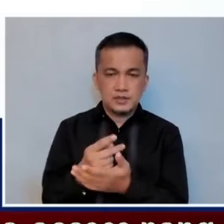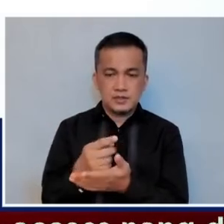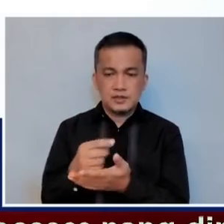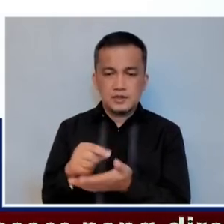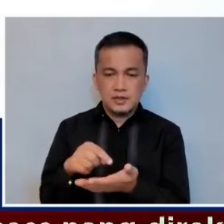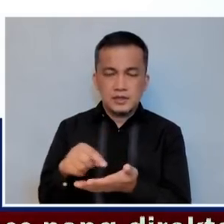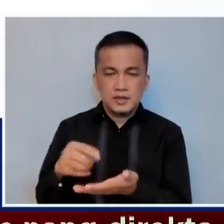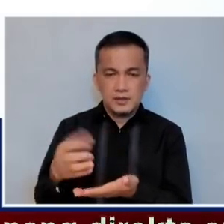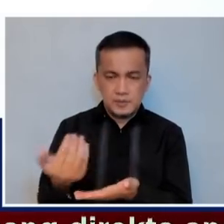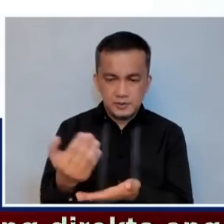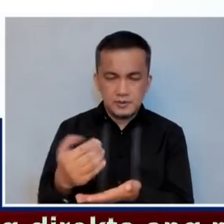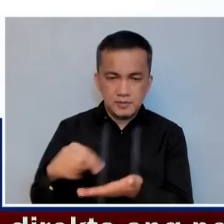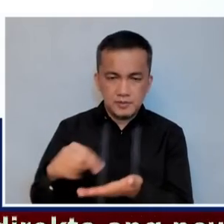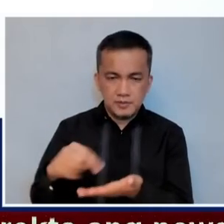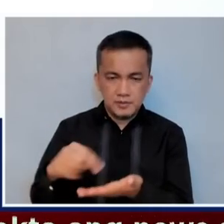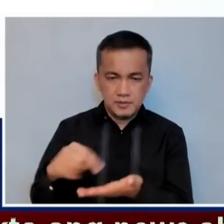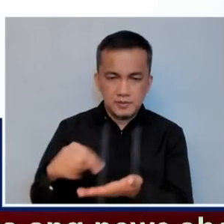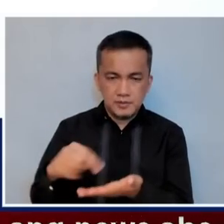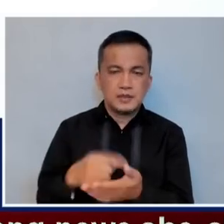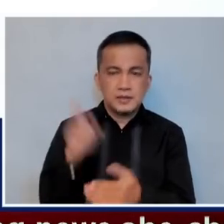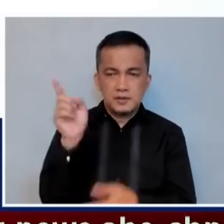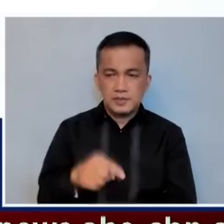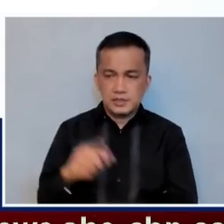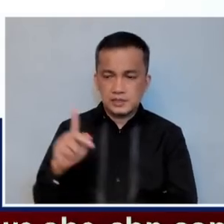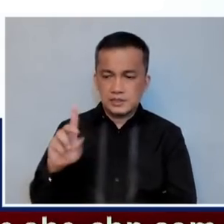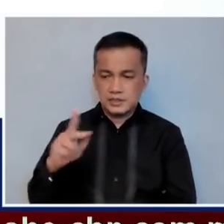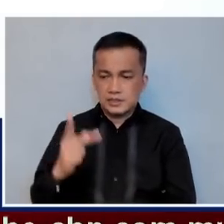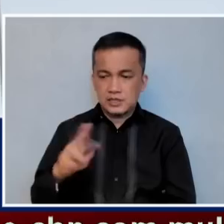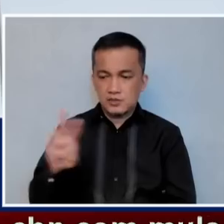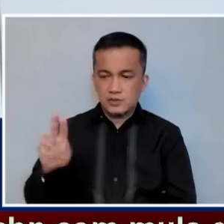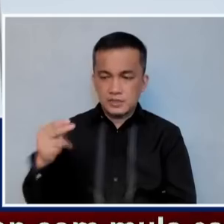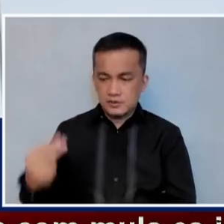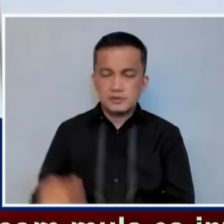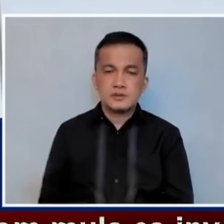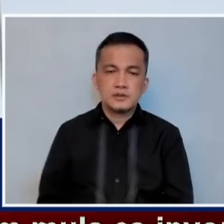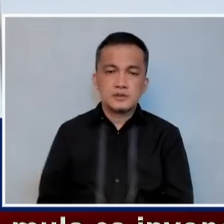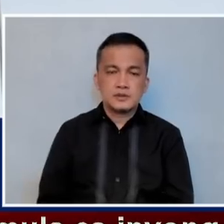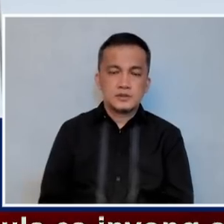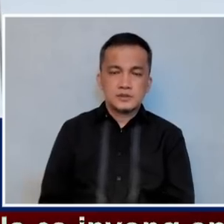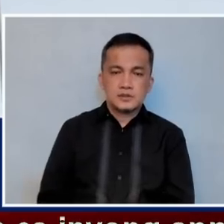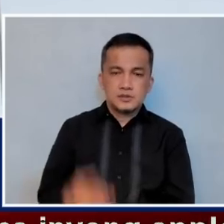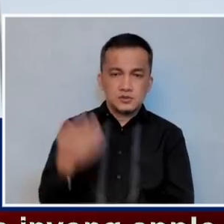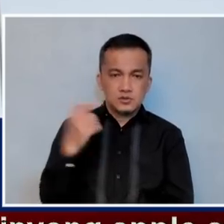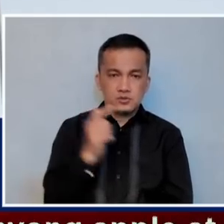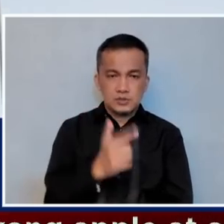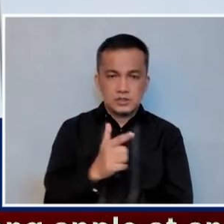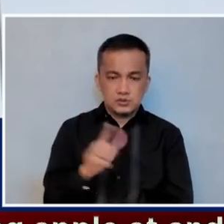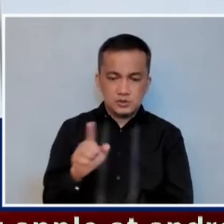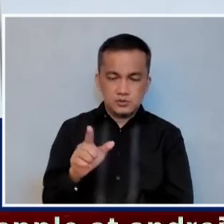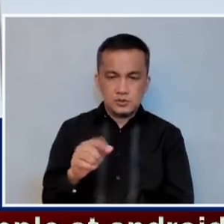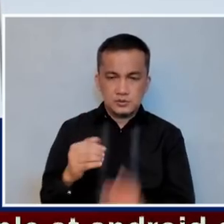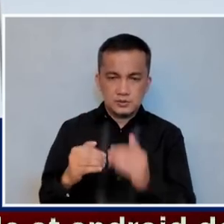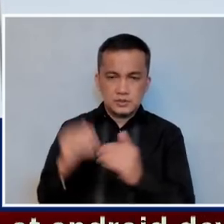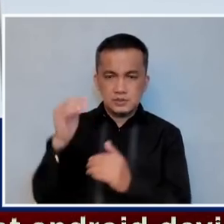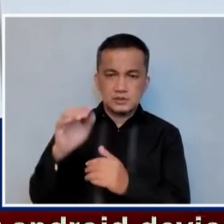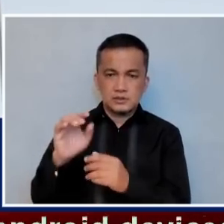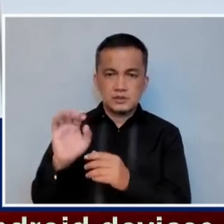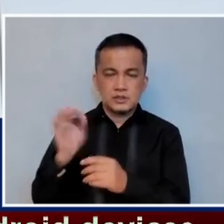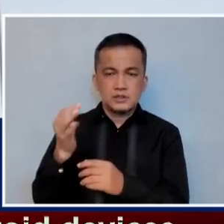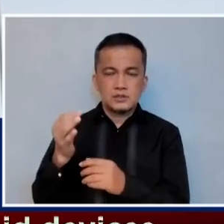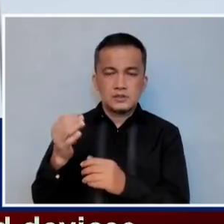per kilowatt hour. Nitong 2021, mataas na po siya. And naging 9 something siya. And then ngayon